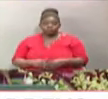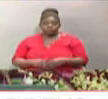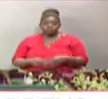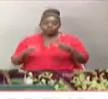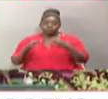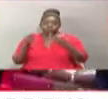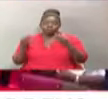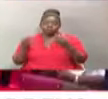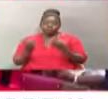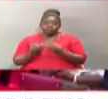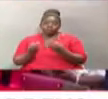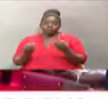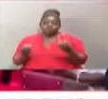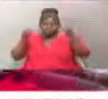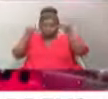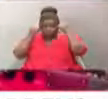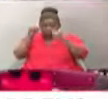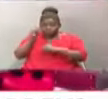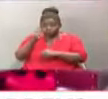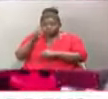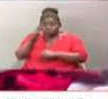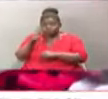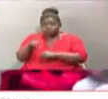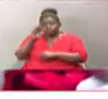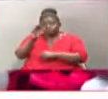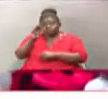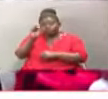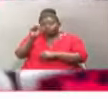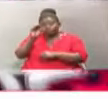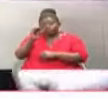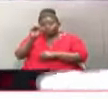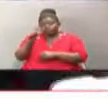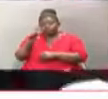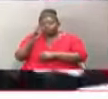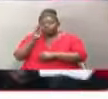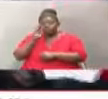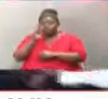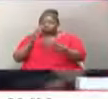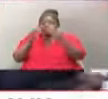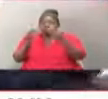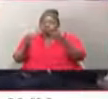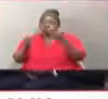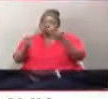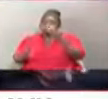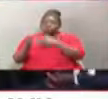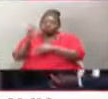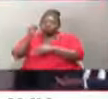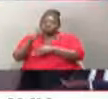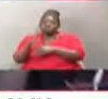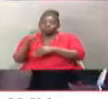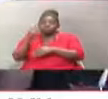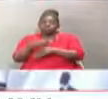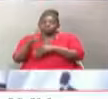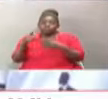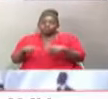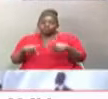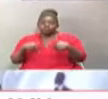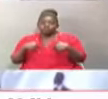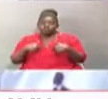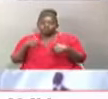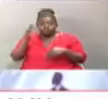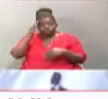Akafamile za bannaffe. President wa NUP Robert Kyagulanyi Ssentamu asiimye Katonda abasobosezza okutuuka ku lunaku luno nga balamu.